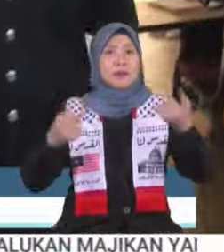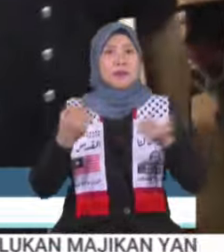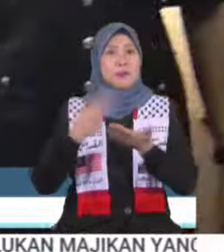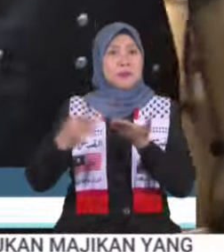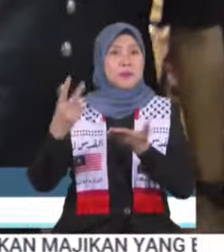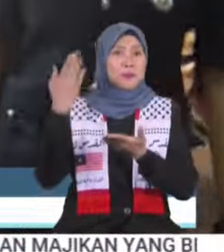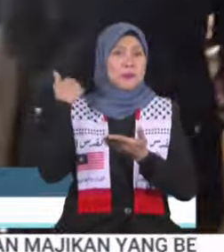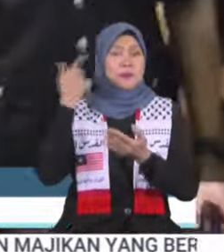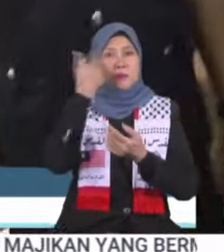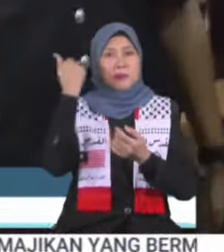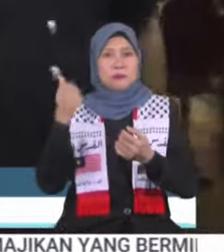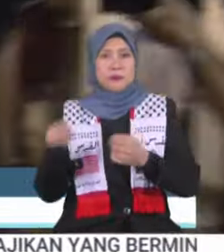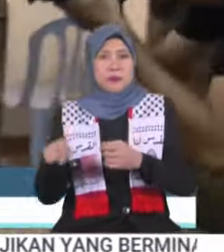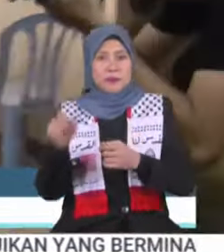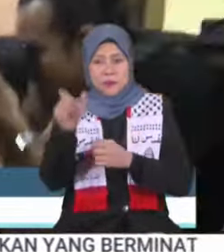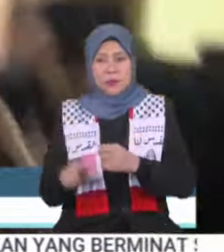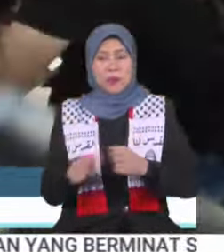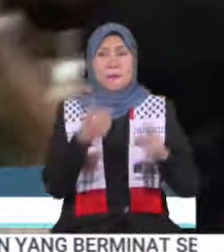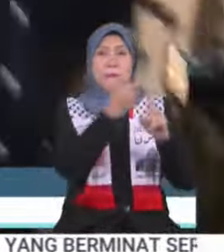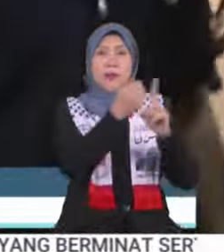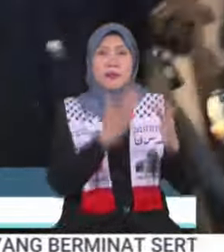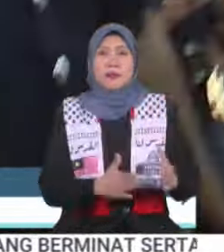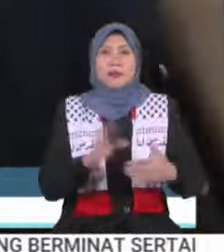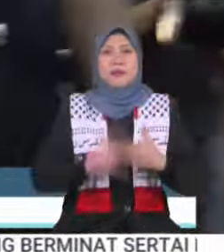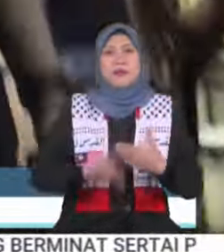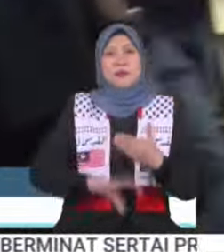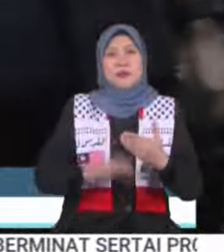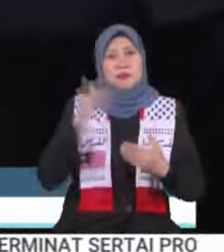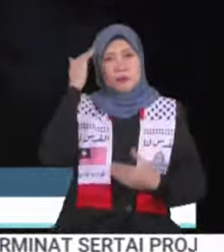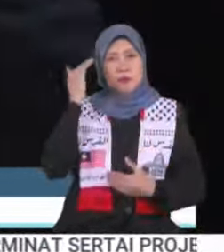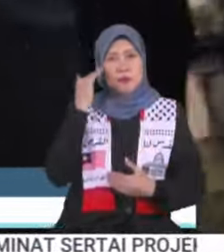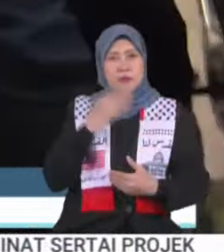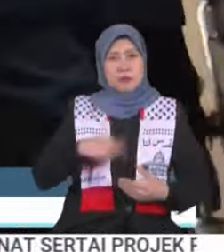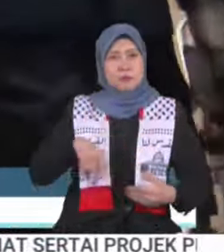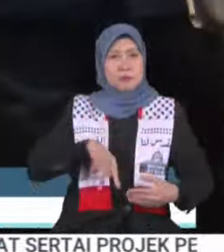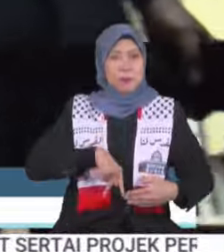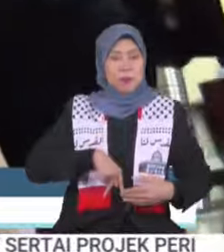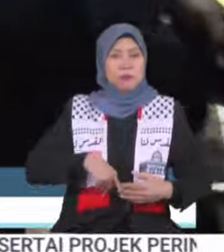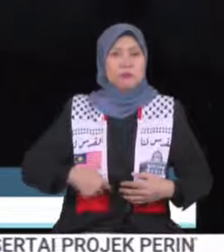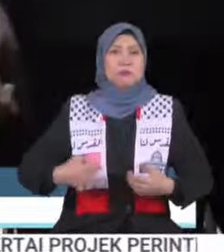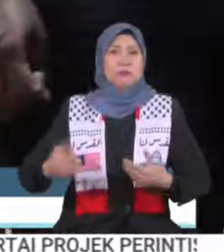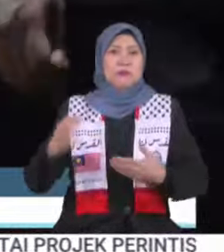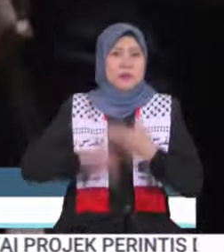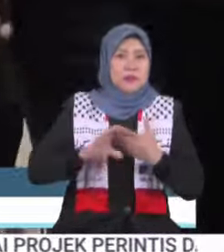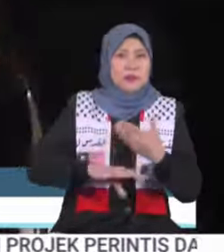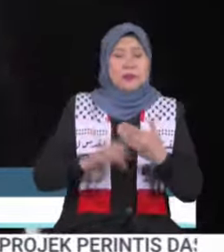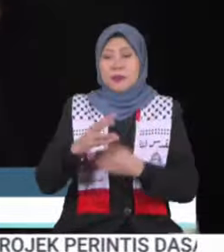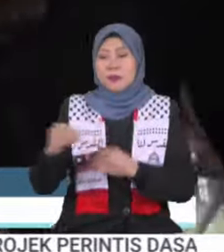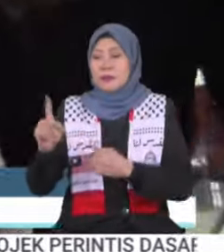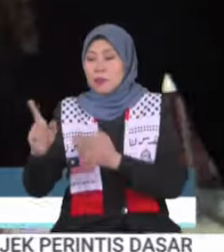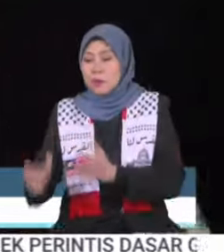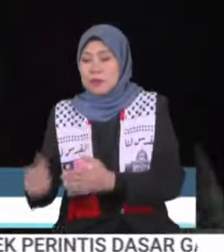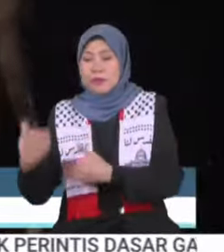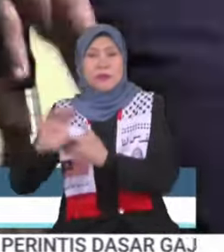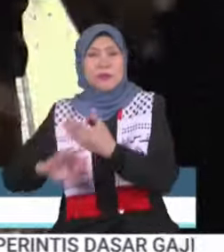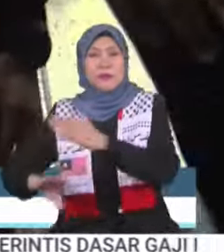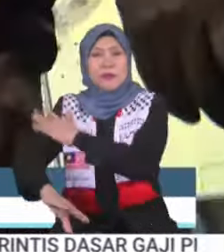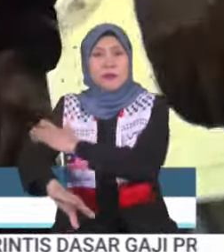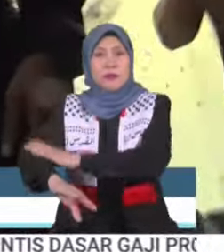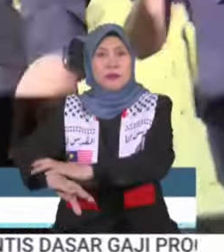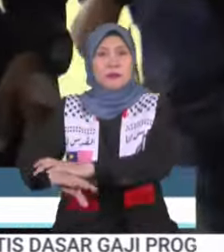lalu. Akibat serangan itu, seorang mangsa mengalami kecederaan di kepala dan perut, manakala seorang lagi luka pada lengan